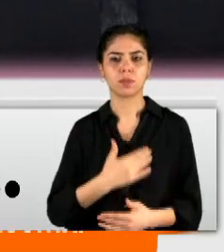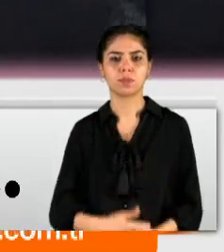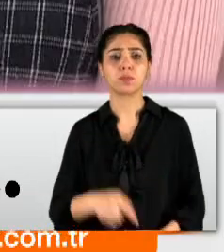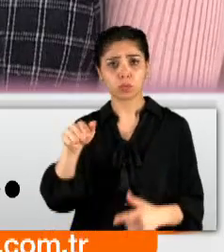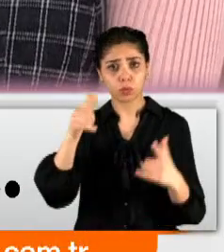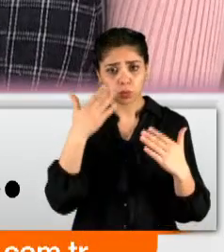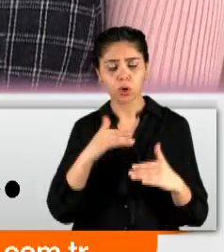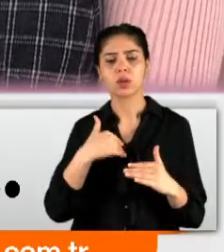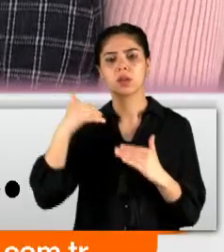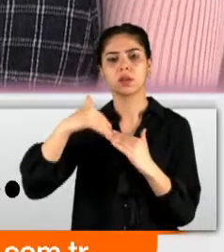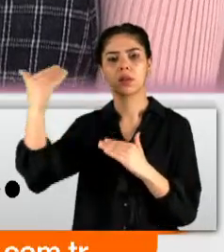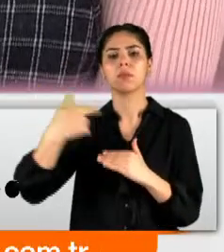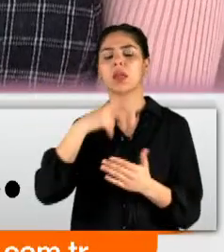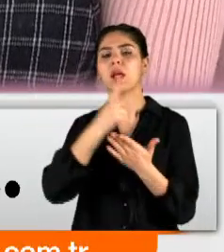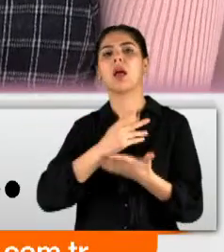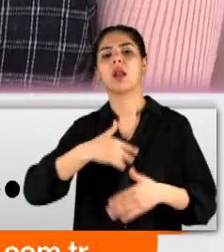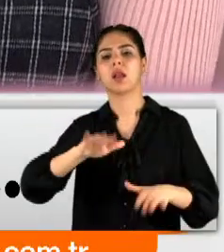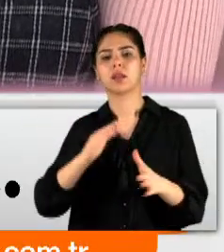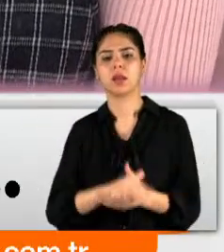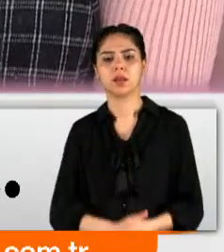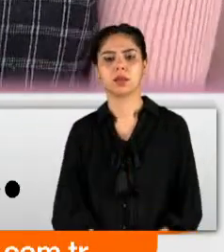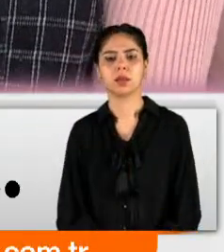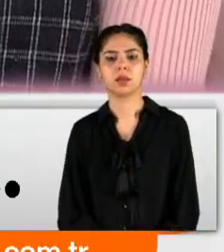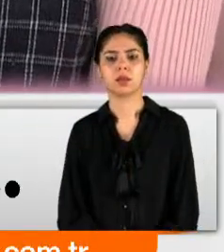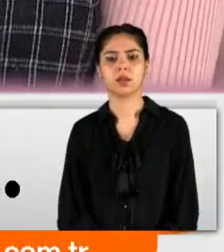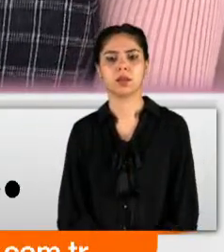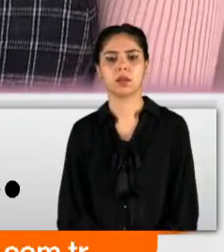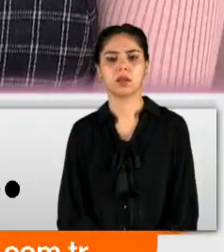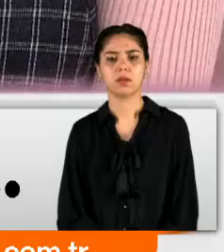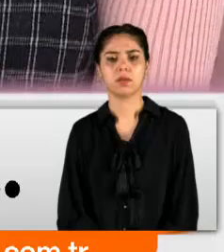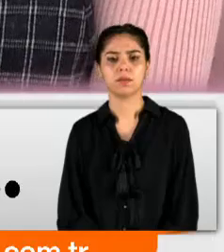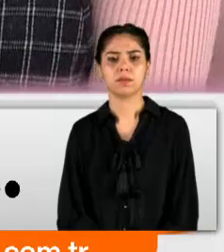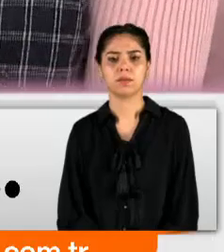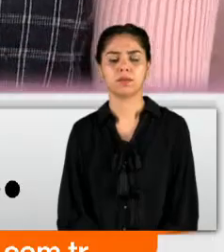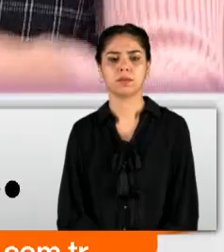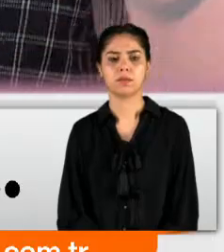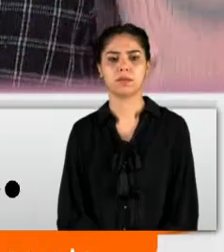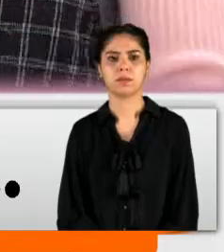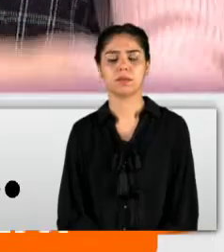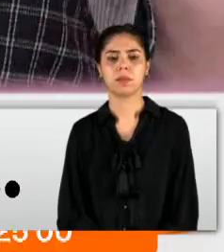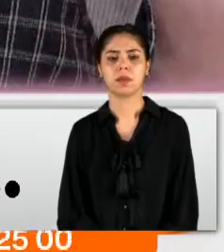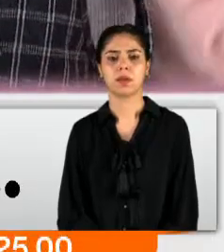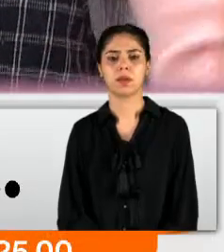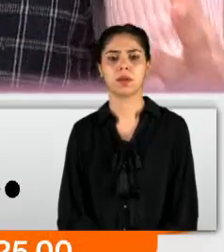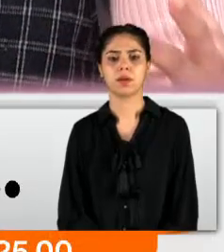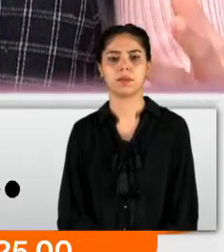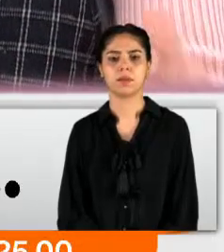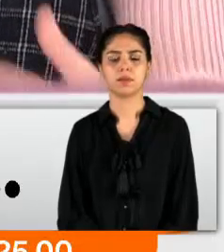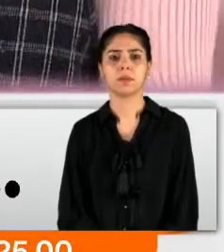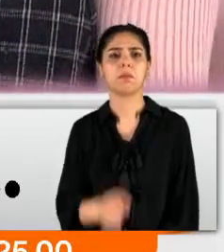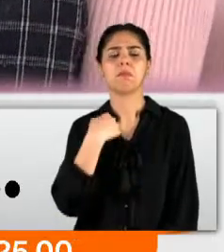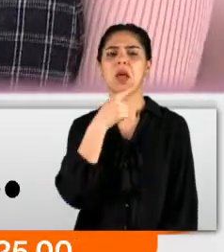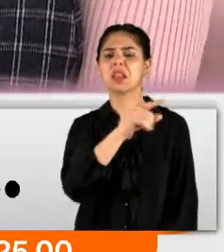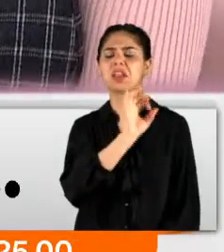olmasa da. Benim kararım değil annem. Annem! Sen beni çok ayakta uyuttun. Gerçekten ben senden bunları Esra, hiç ummazdım. Bizim